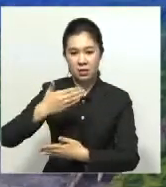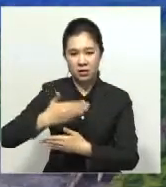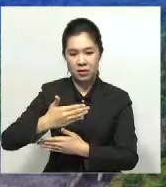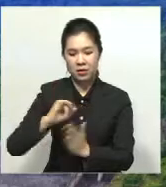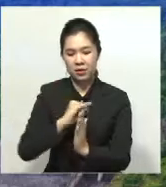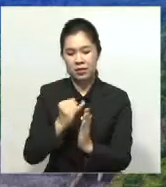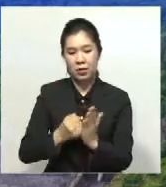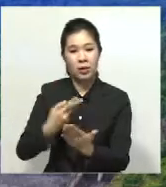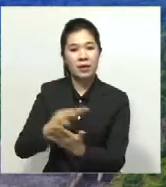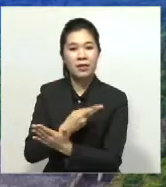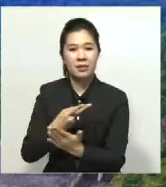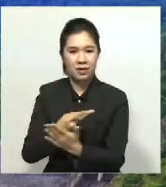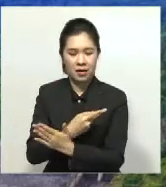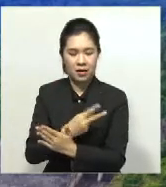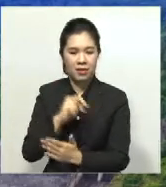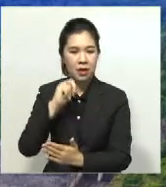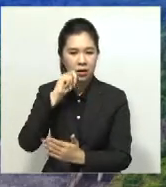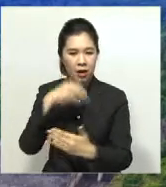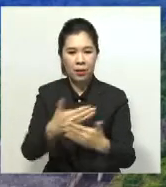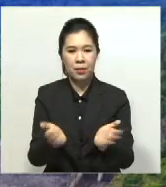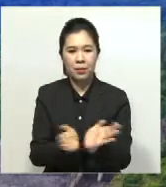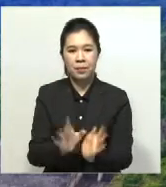รณ์จังหวัดกาญจนบุรีนะคะปริมาณน้ำ